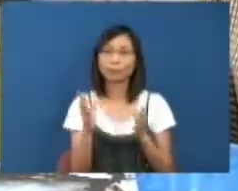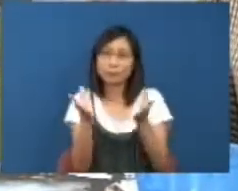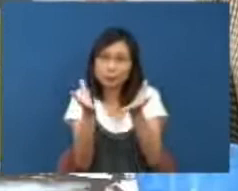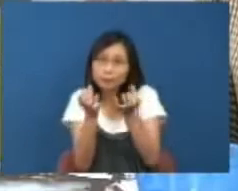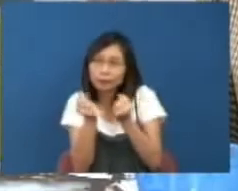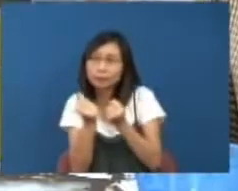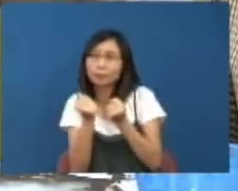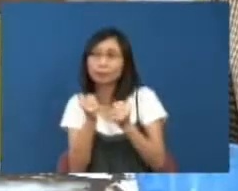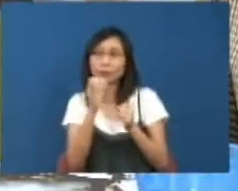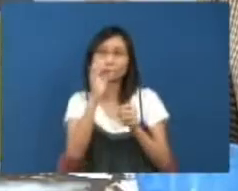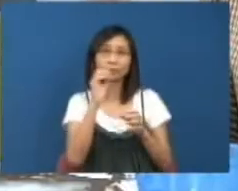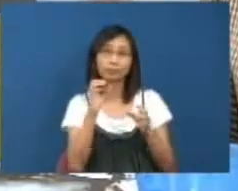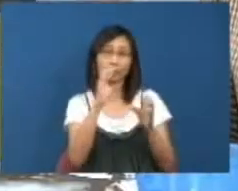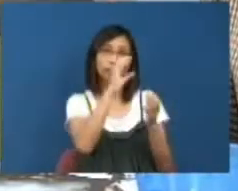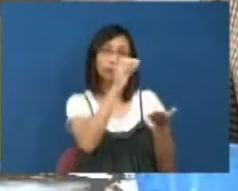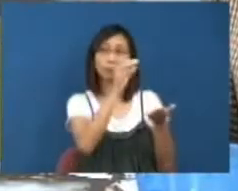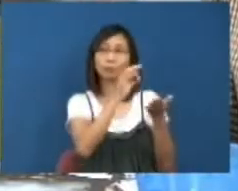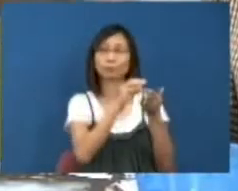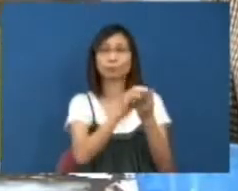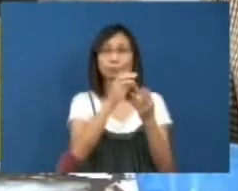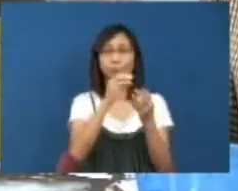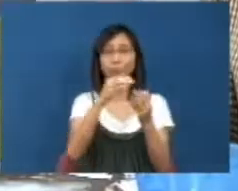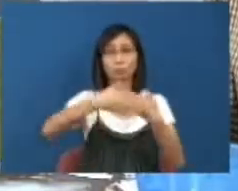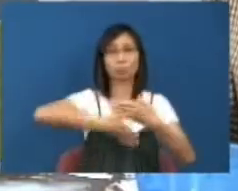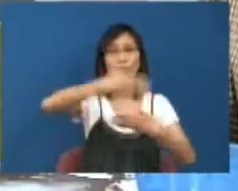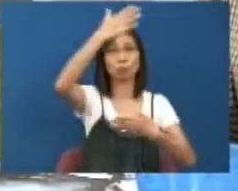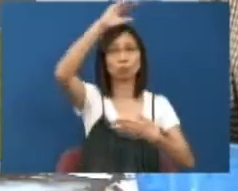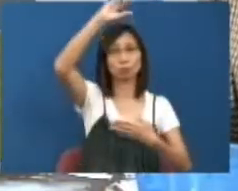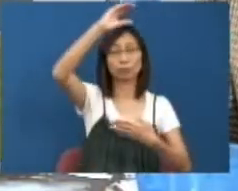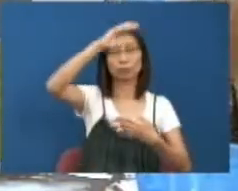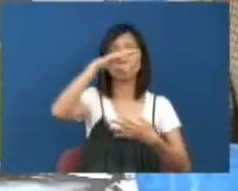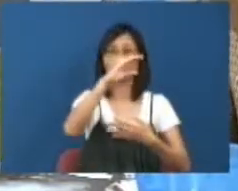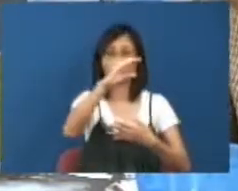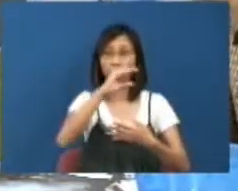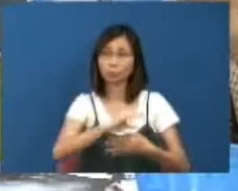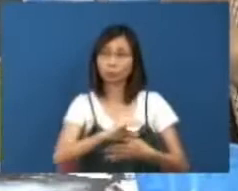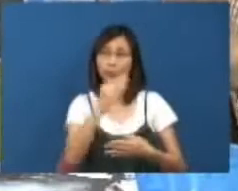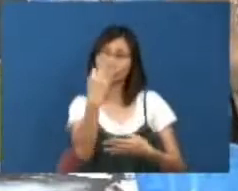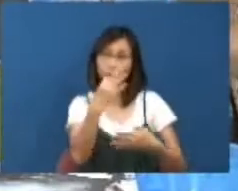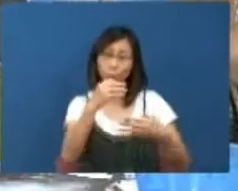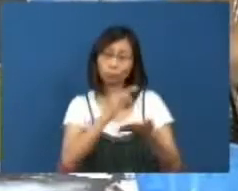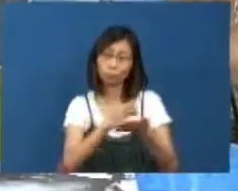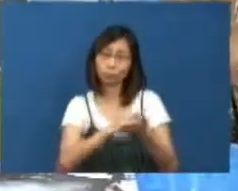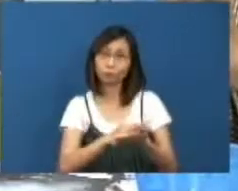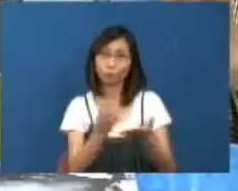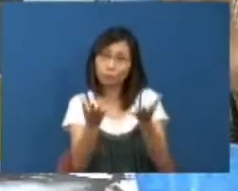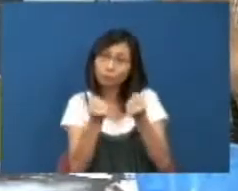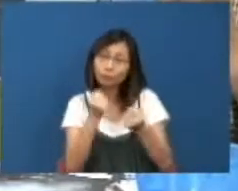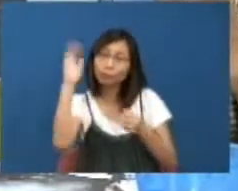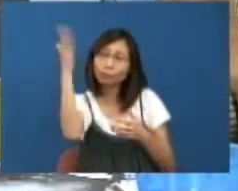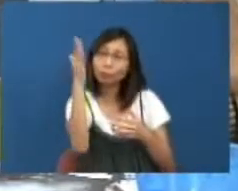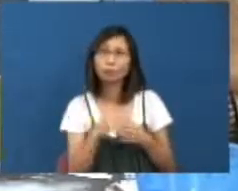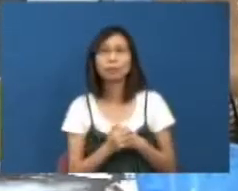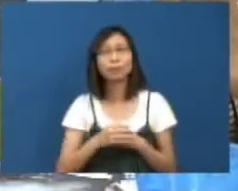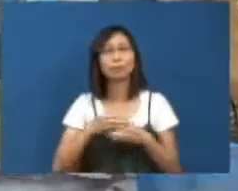埋喺依三個地方，屋頂啊同埋呢兩個地方。 喂 ，Dr. Lam， 我想問一下，其實呢棟大廈幾時建成